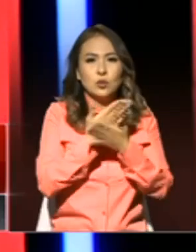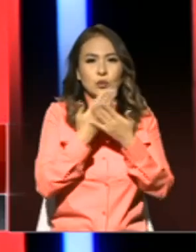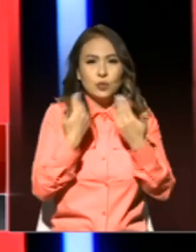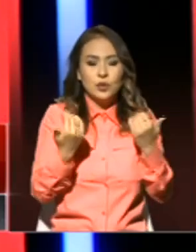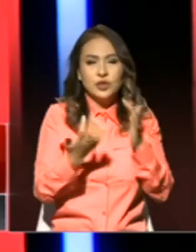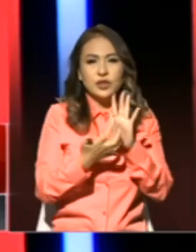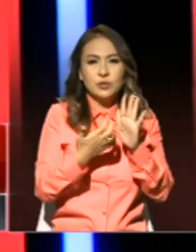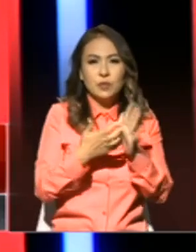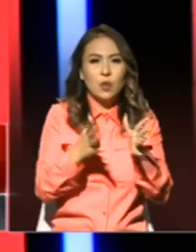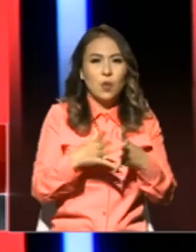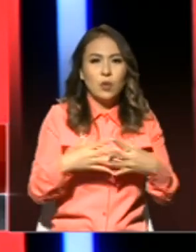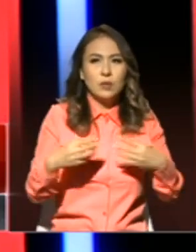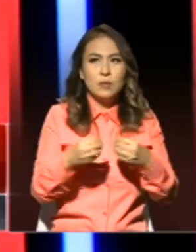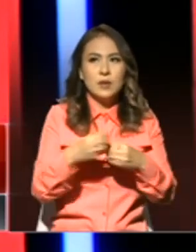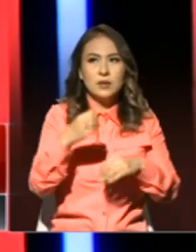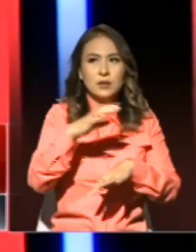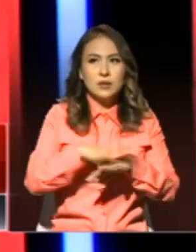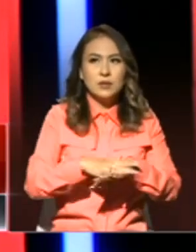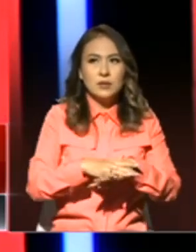мәселе ол отбасы